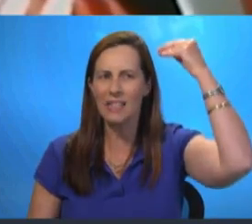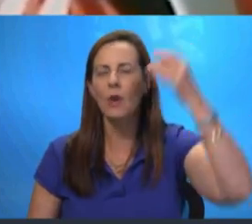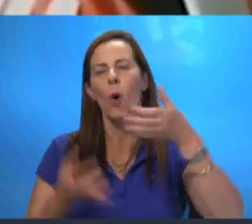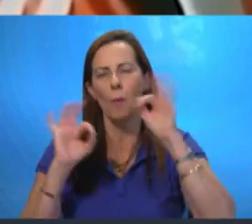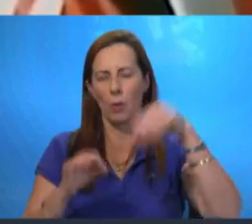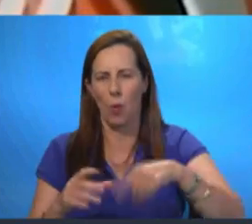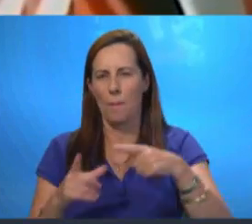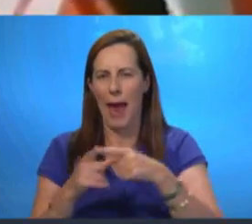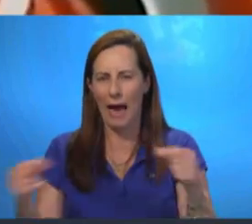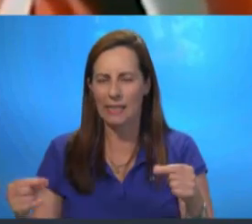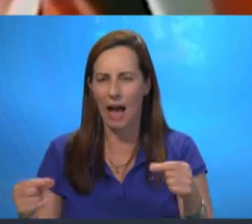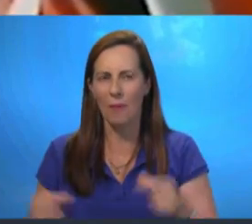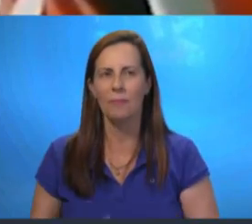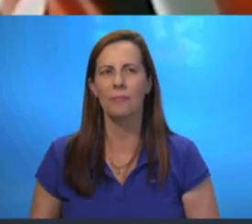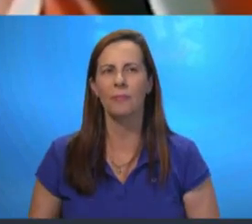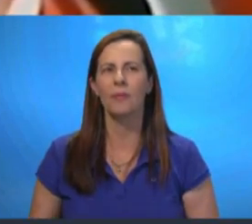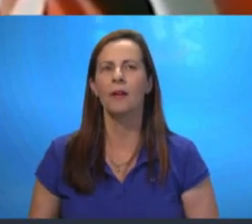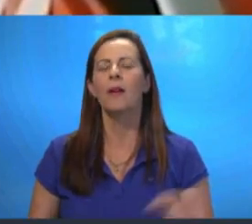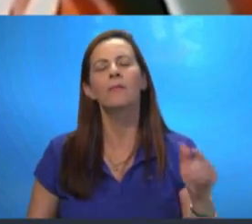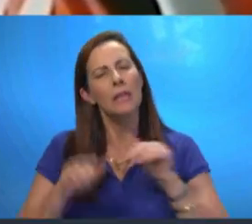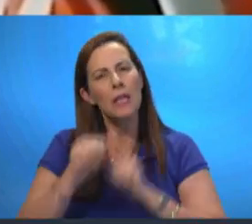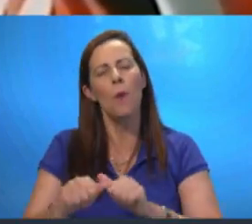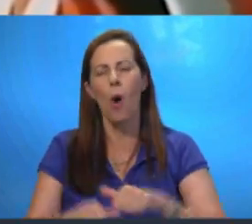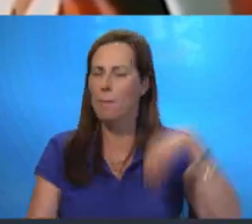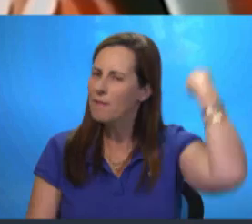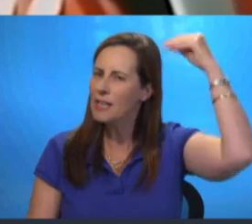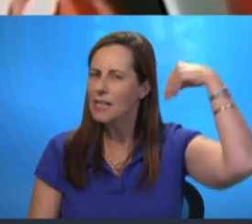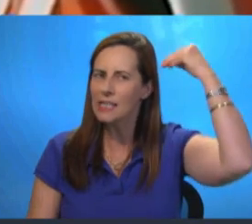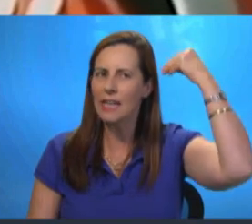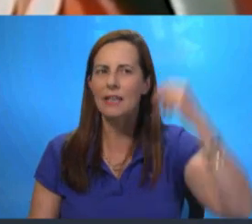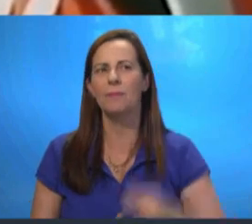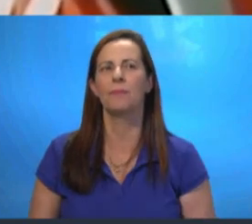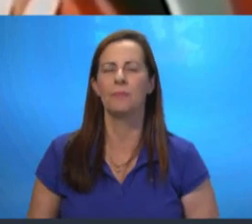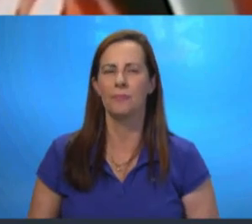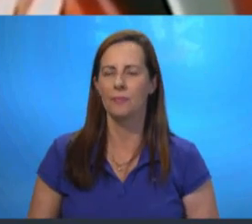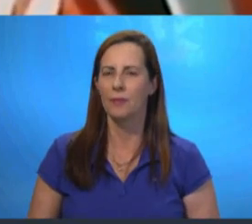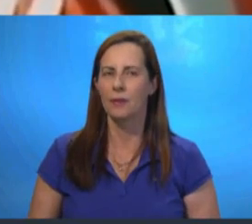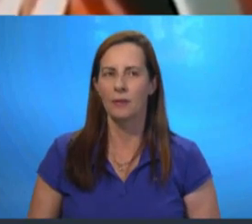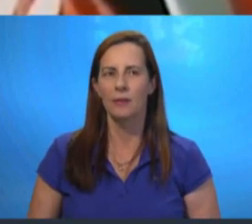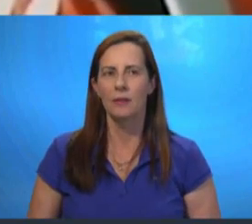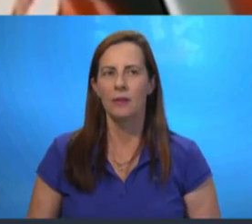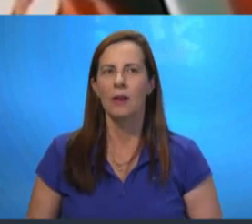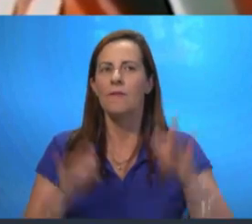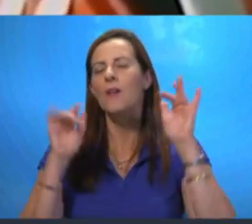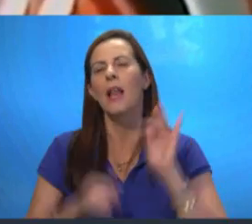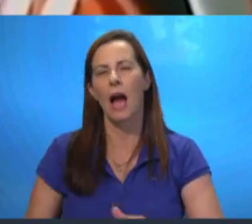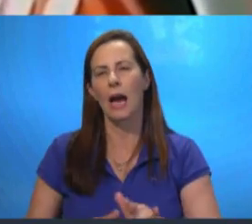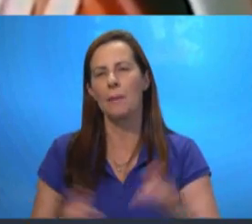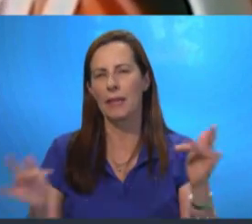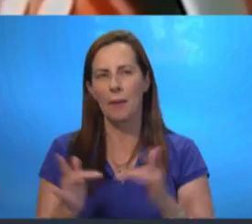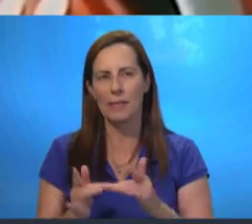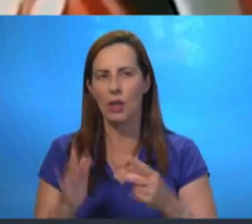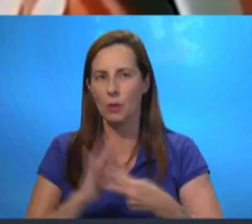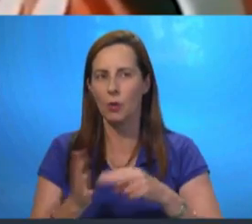وخاصه في قطاع غزه انه يقف وقفه تضامنيه مع الفلسطينيين وانه يقاطع